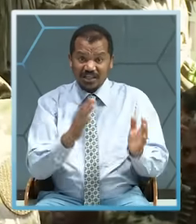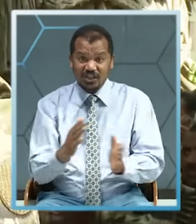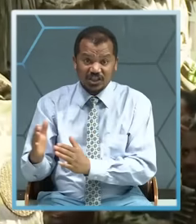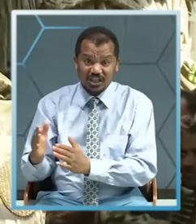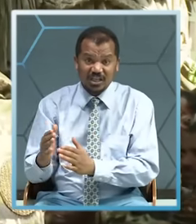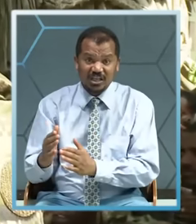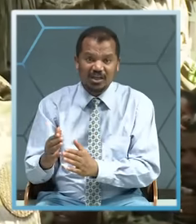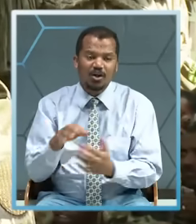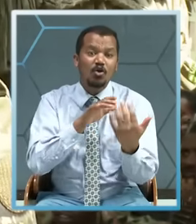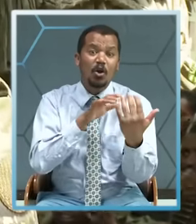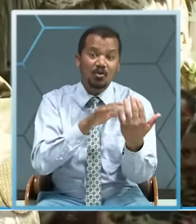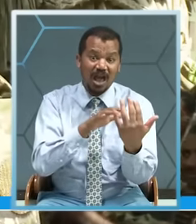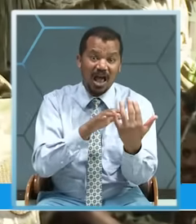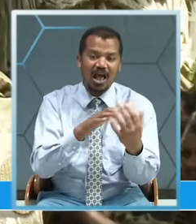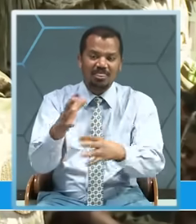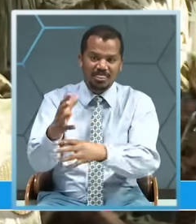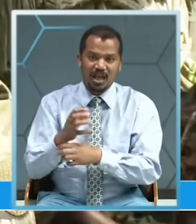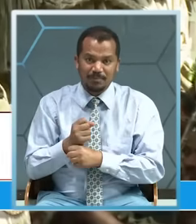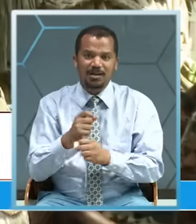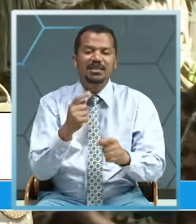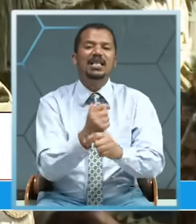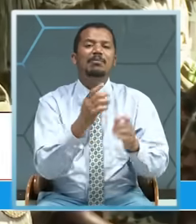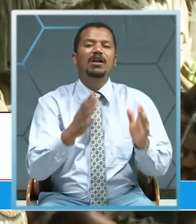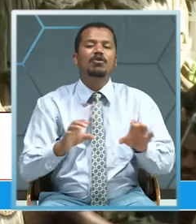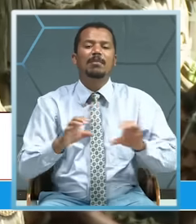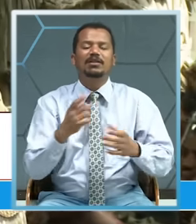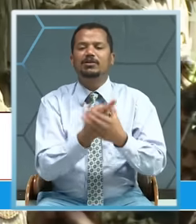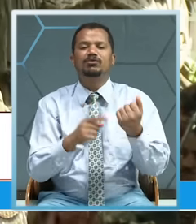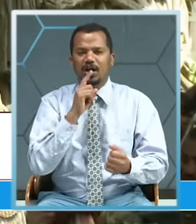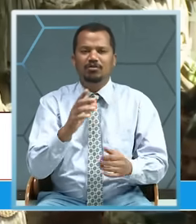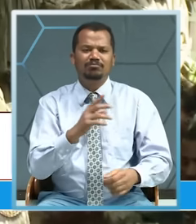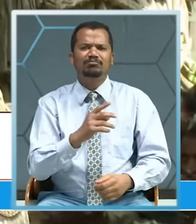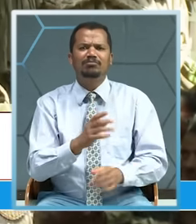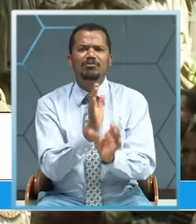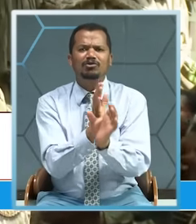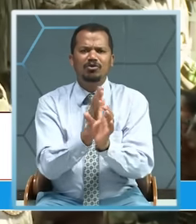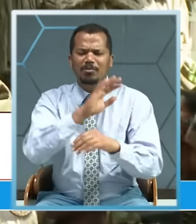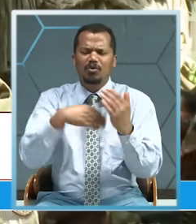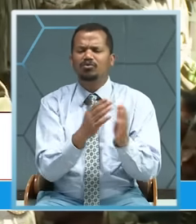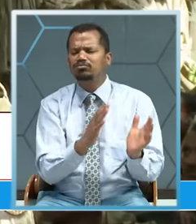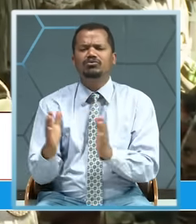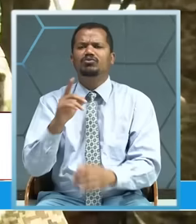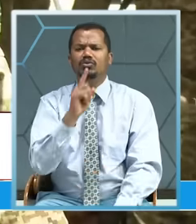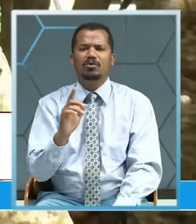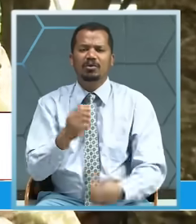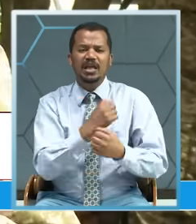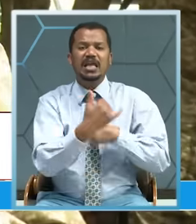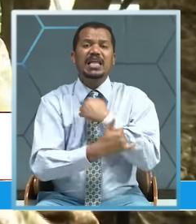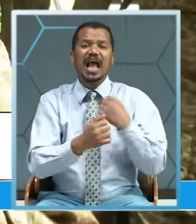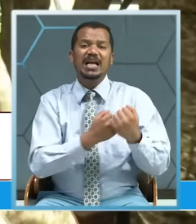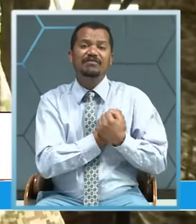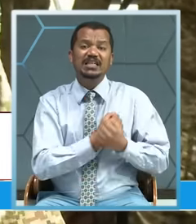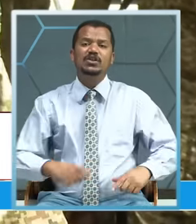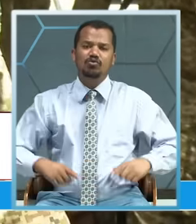ዝግጅት ደግሞ የውጊያ እንትን ተቀብለን ተግባራዊ ማድረግ ብቻ ነው። በቃ በስነ ልቦና ሰራዊቱ ዝግጁ ነው ማለት ነው። በቃ የሀገር